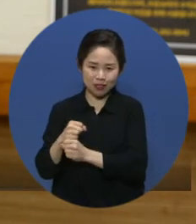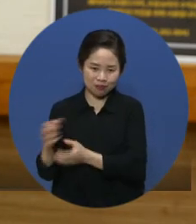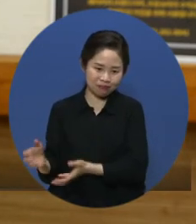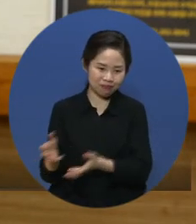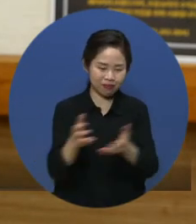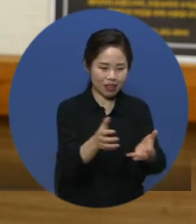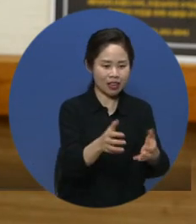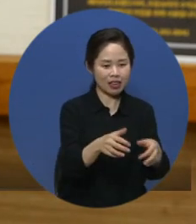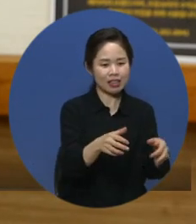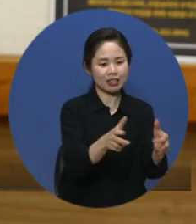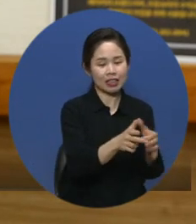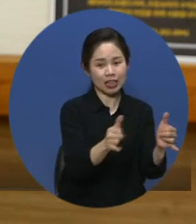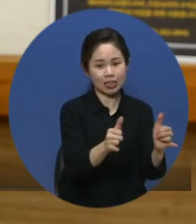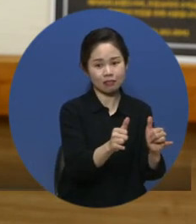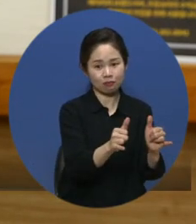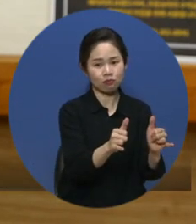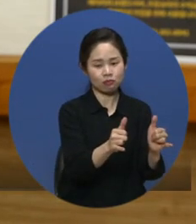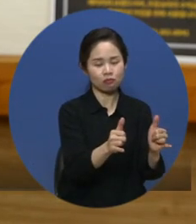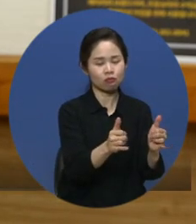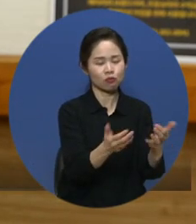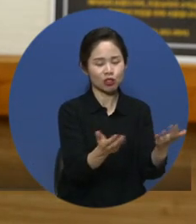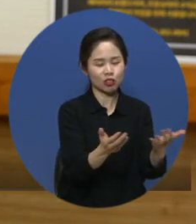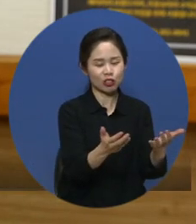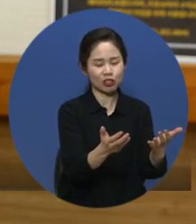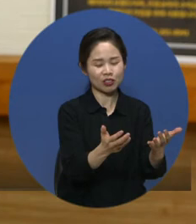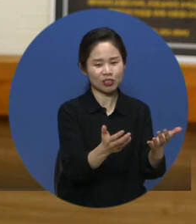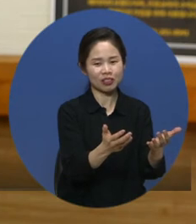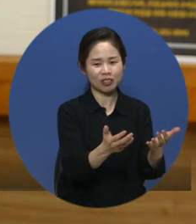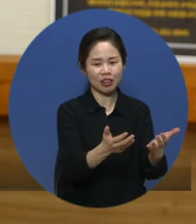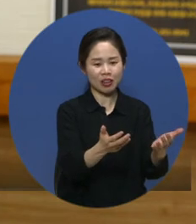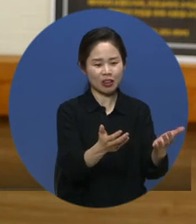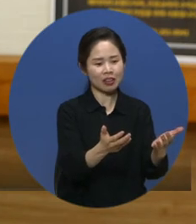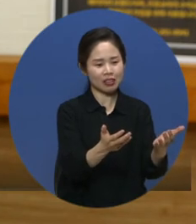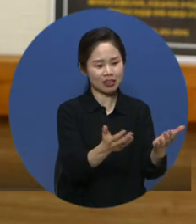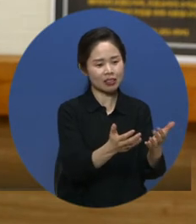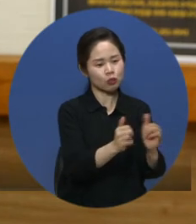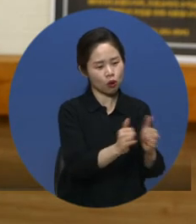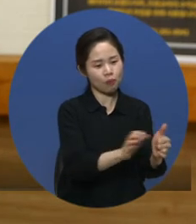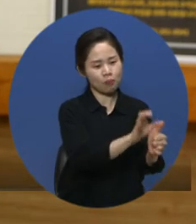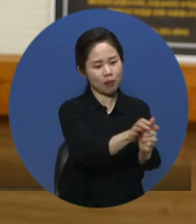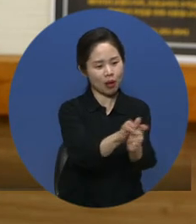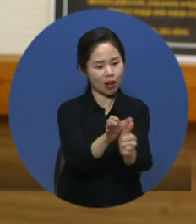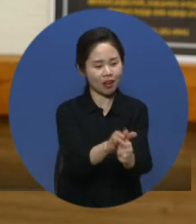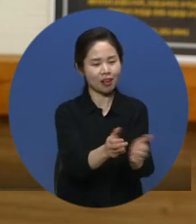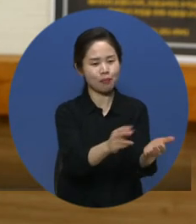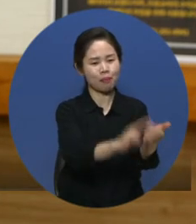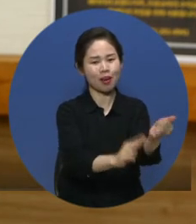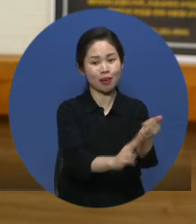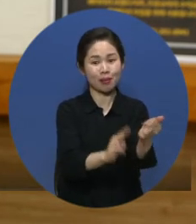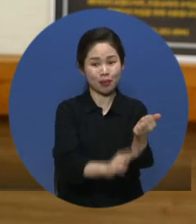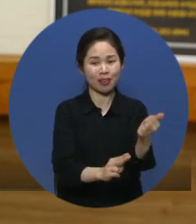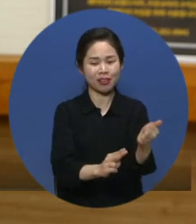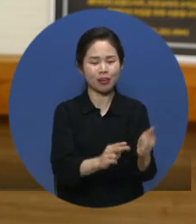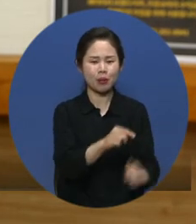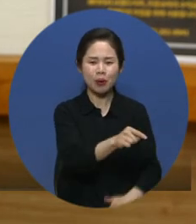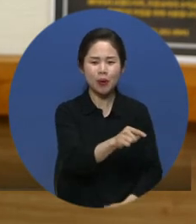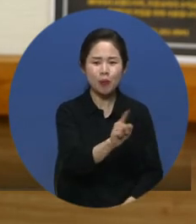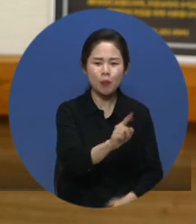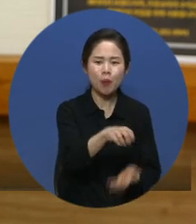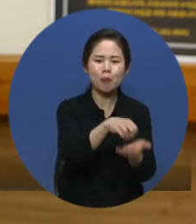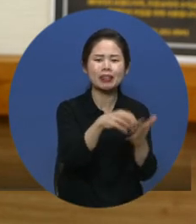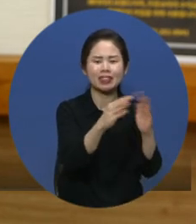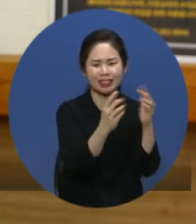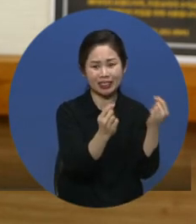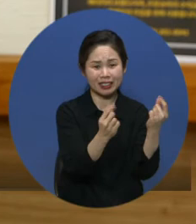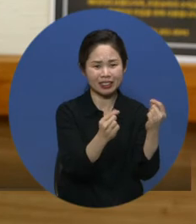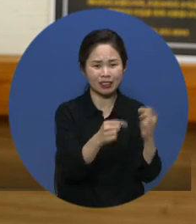뭐 쉽게 말하면 동네 제과점인 거죠. 그런 제과점을 하나 오픈을 해서 가까운 저희 지금 위치와 가까운 곳에 오픈을